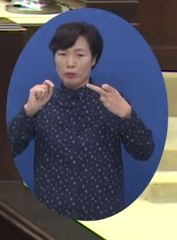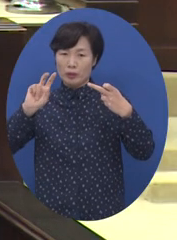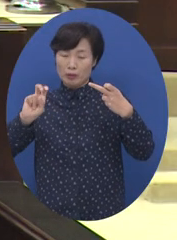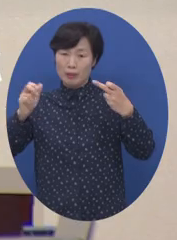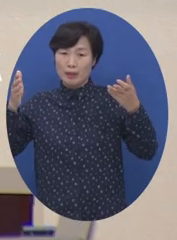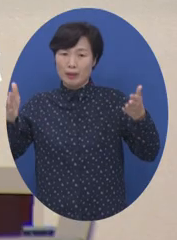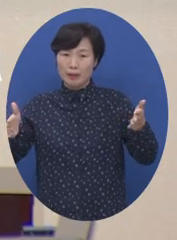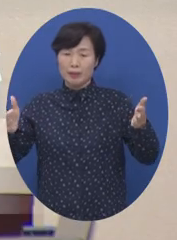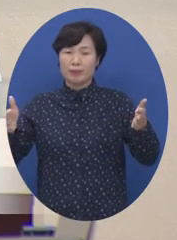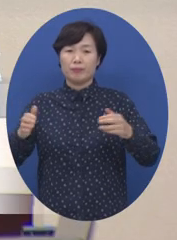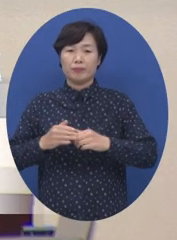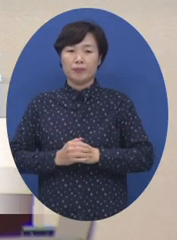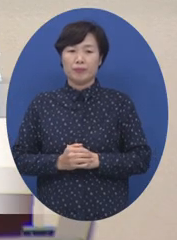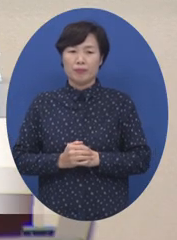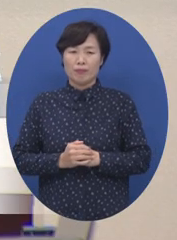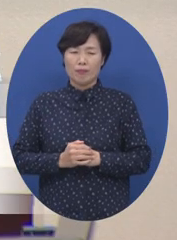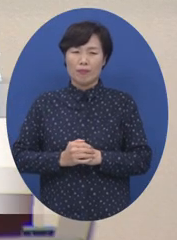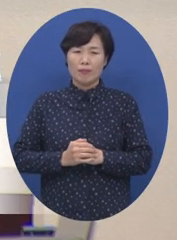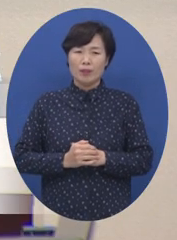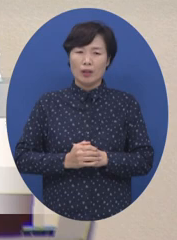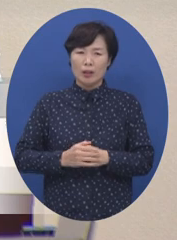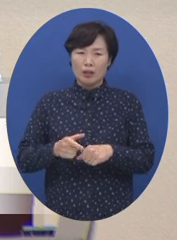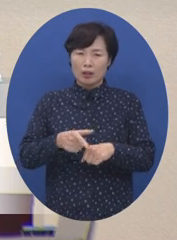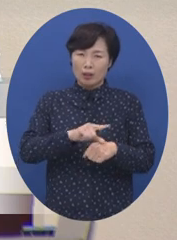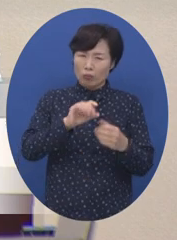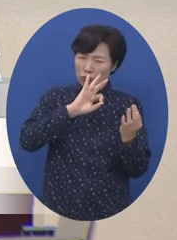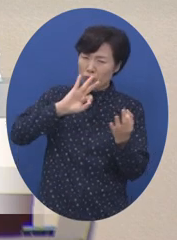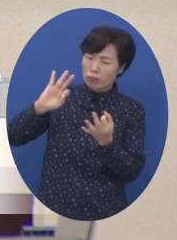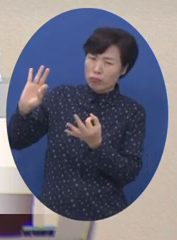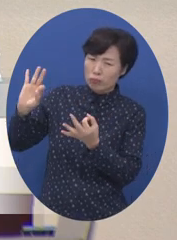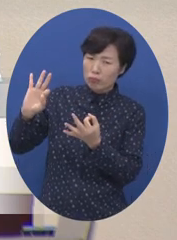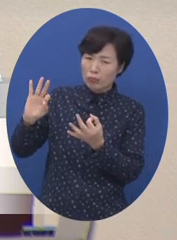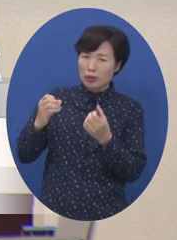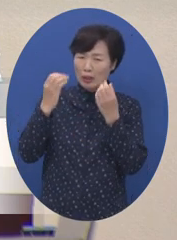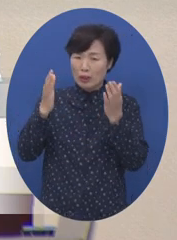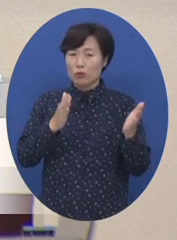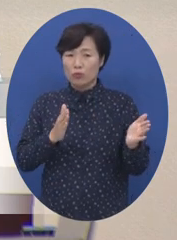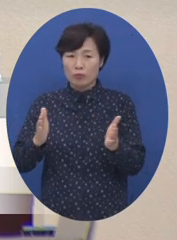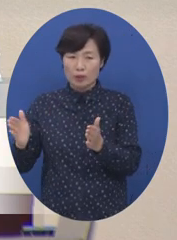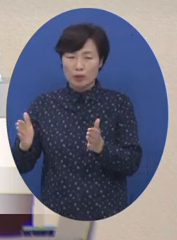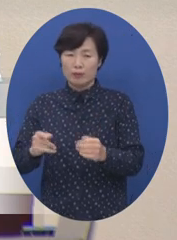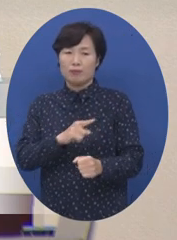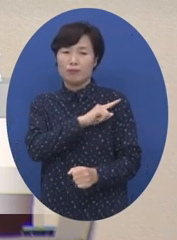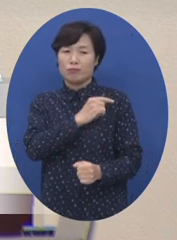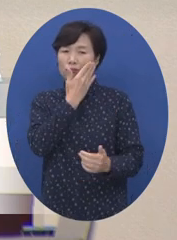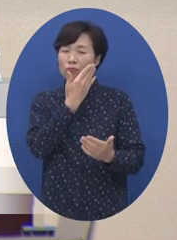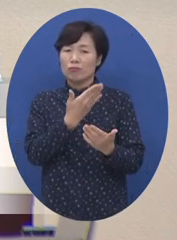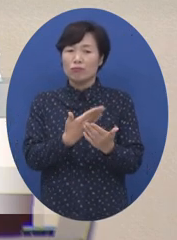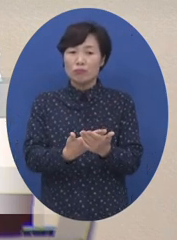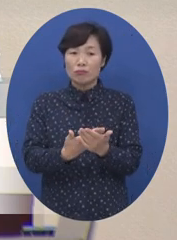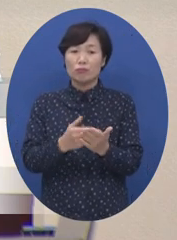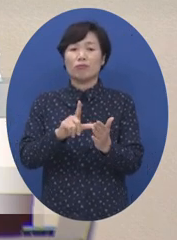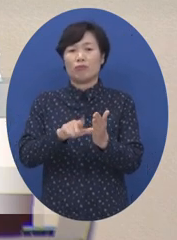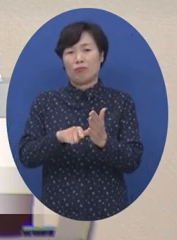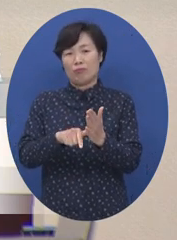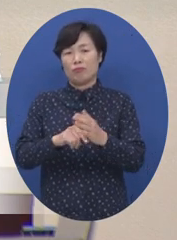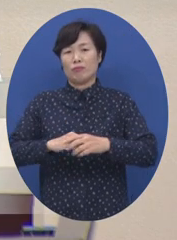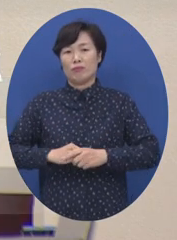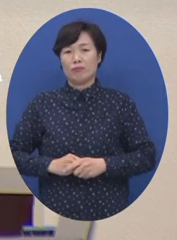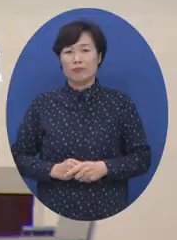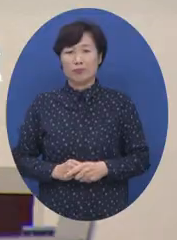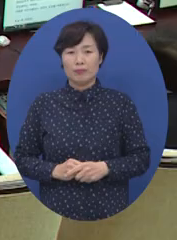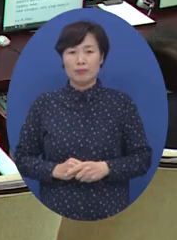이어집니다. 지난 시간을 돌아보고 새로운 한 해를 준비하는 가장 중요한 시기라고 할